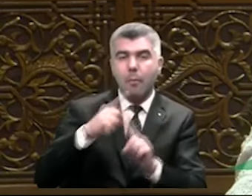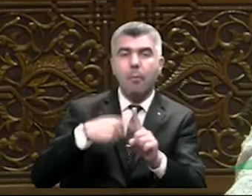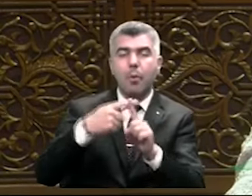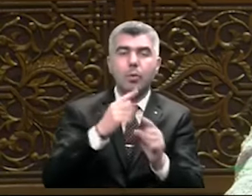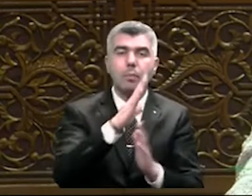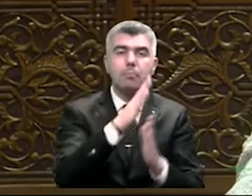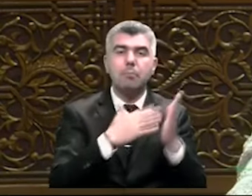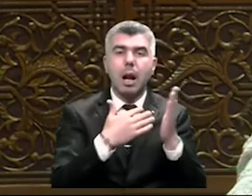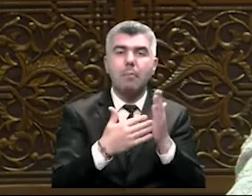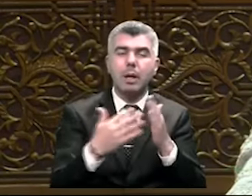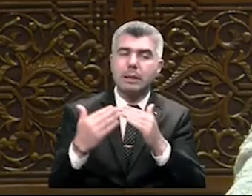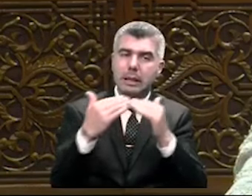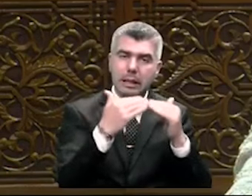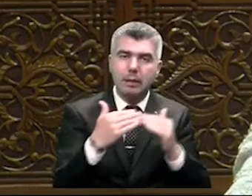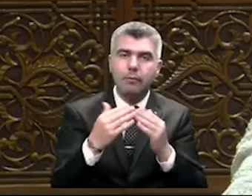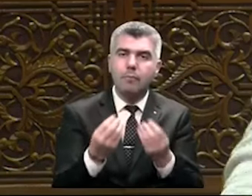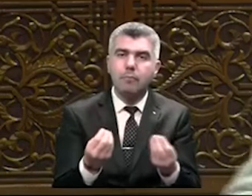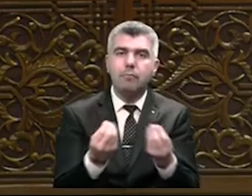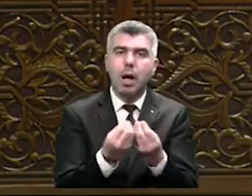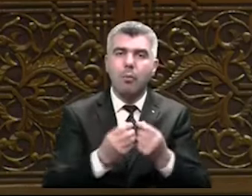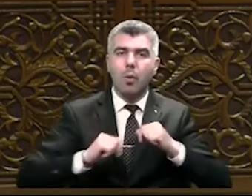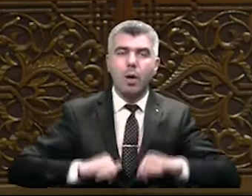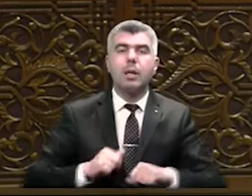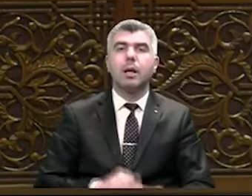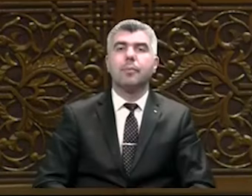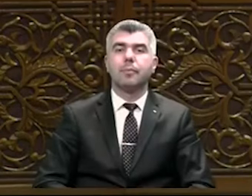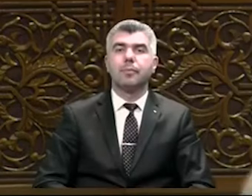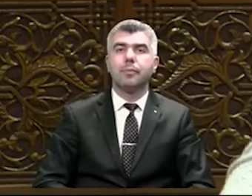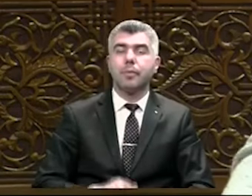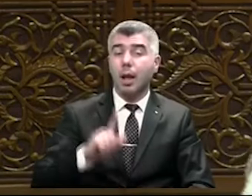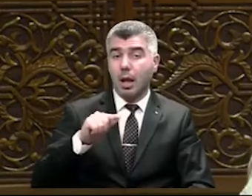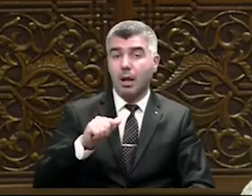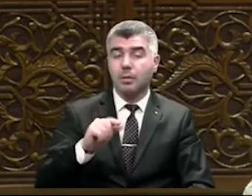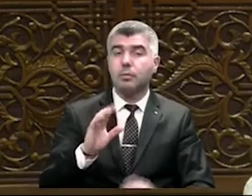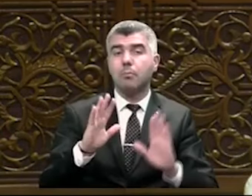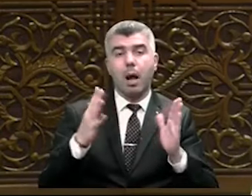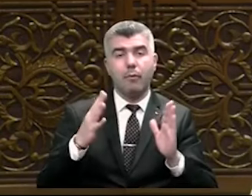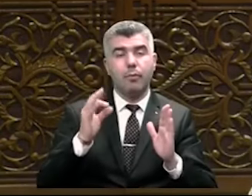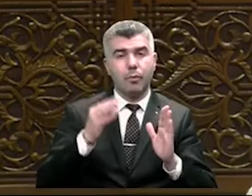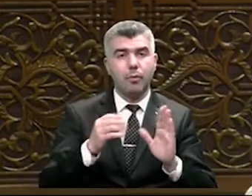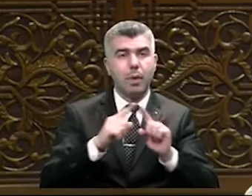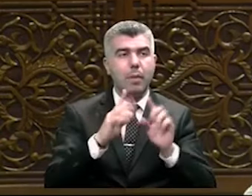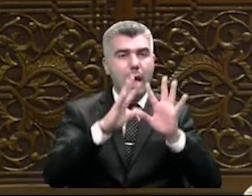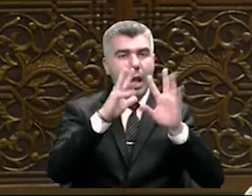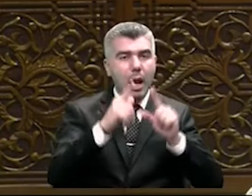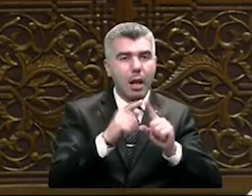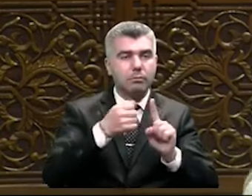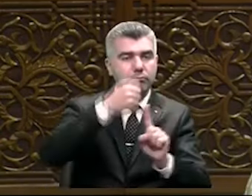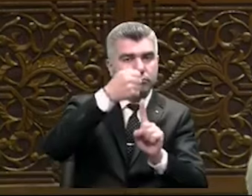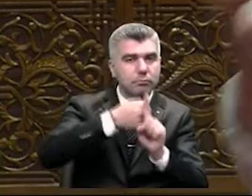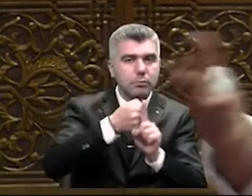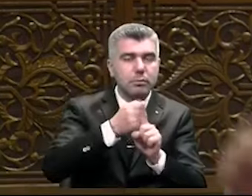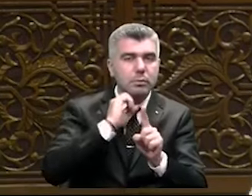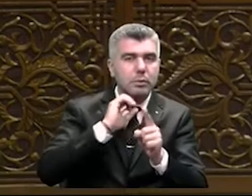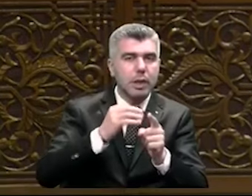والموحد مع القطاعات المعنيه السيد الوزير كذلك لابد ان نشيد بالارقام والمجهودات اللي ك تقوموا بها